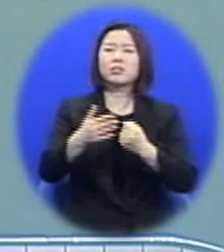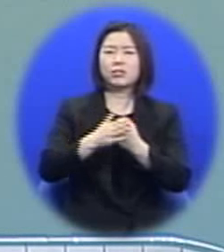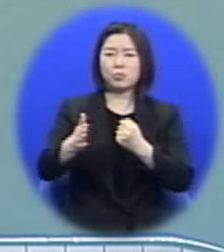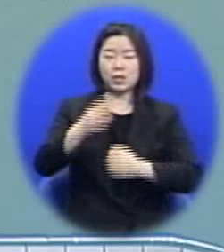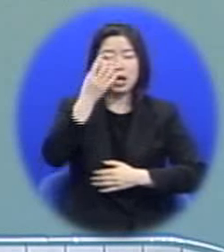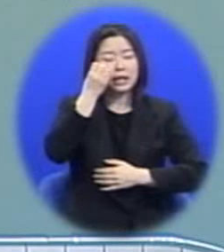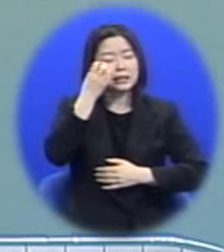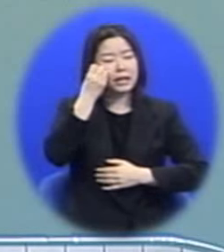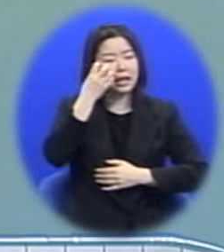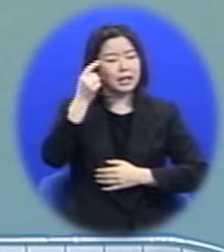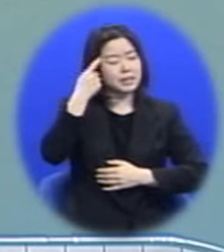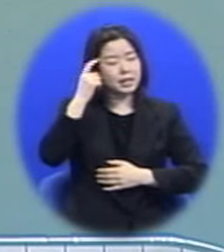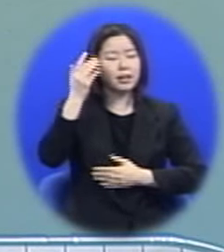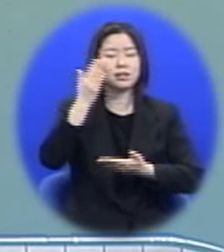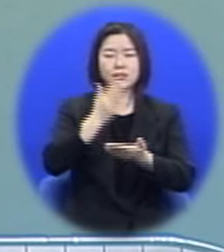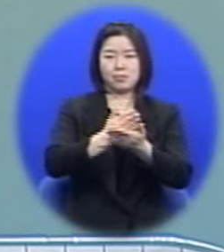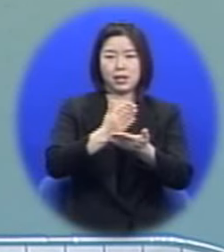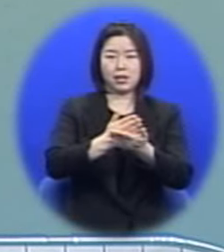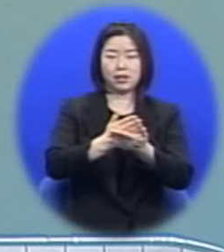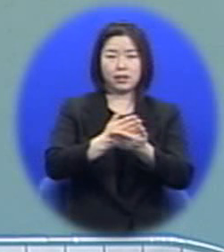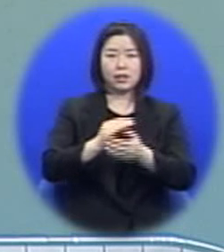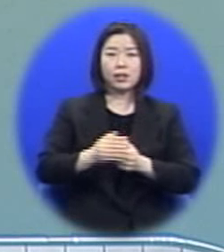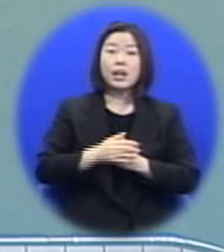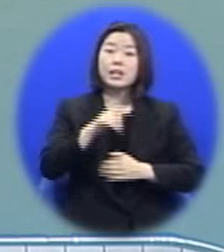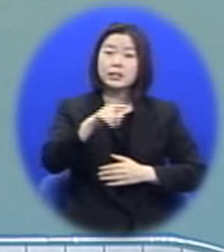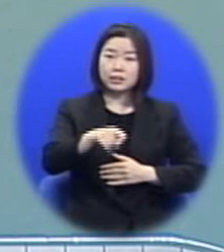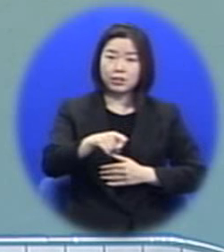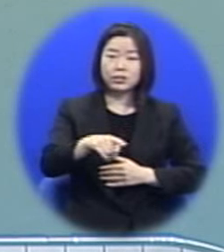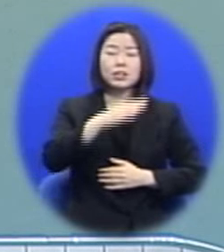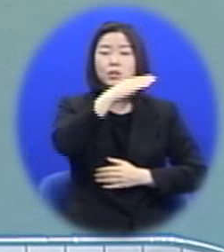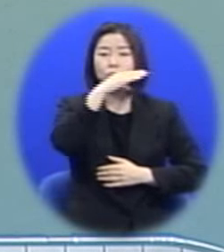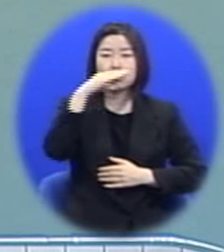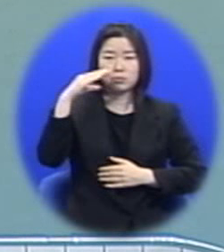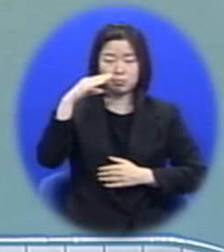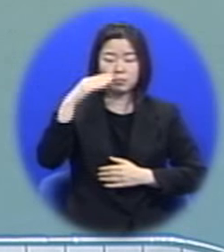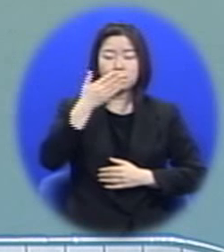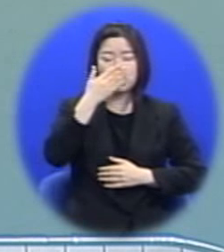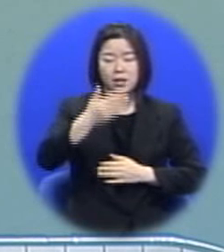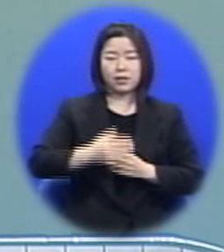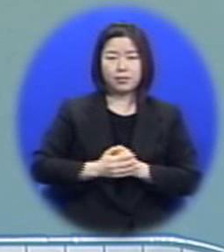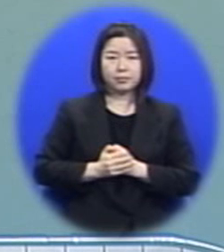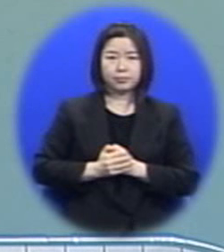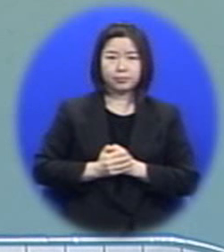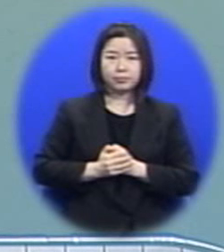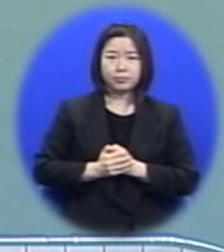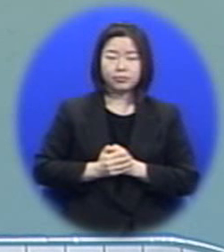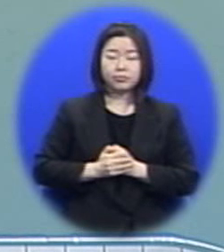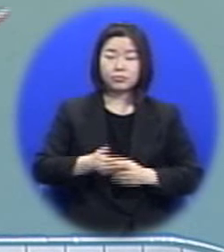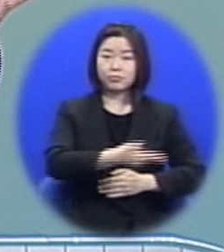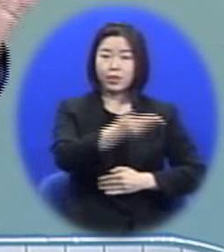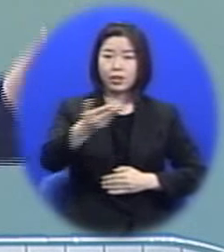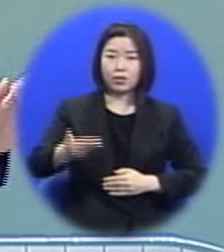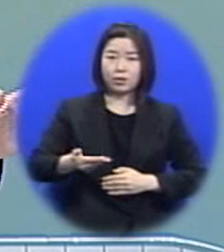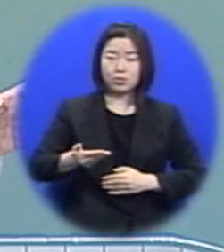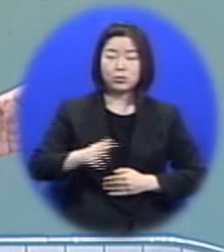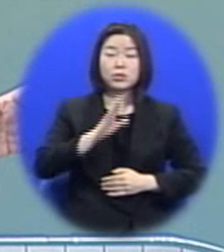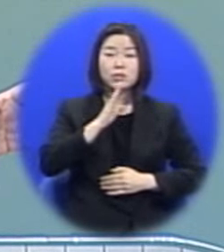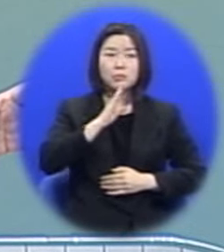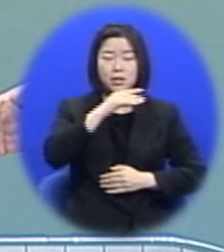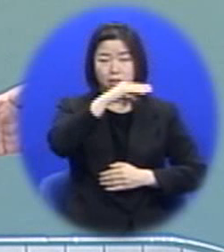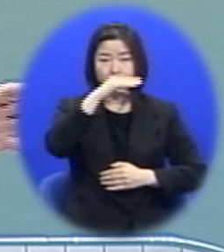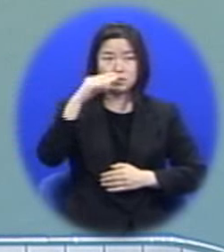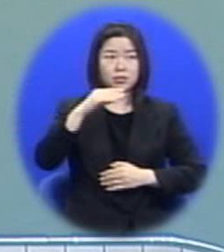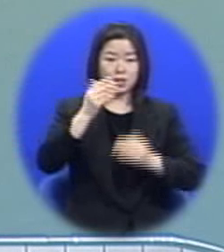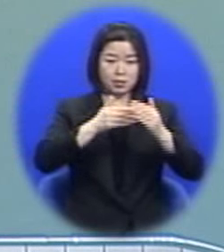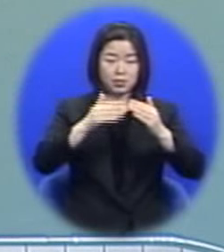이상하게 생각하지 마시기 바랍니다. 그건 아주 정상적인 것입니다. 여러분은 아주 정상적인 사람인